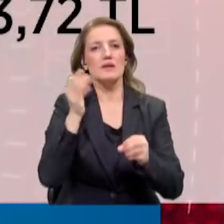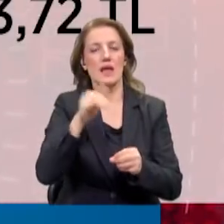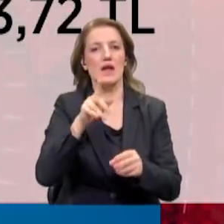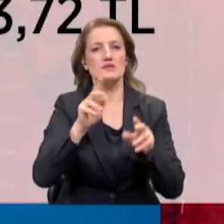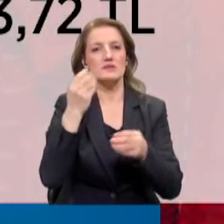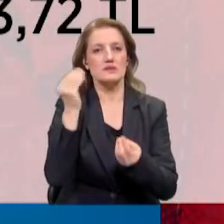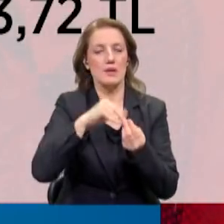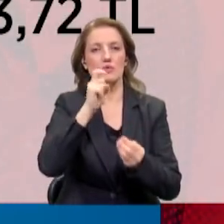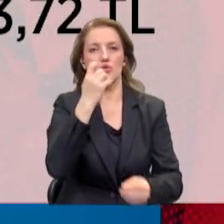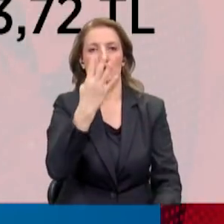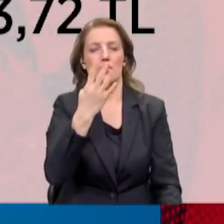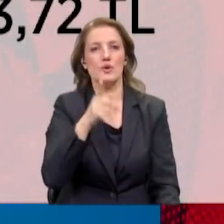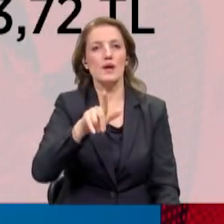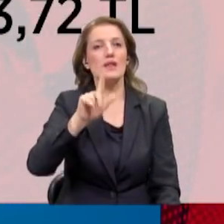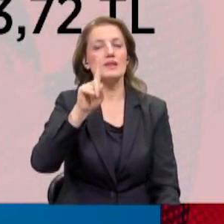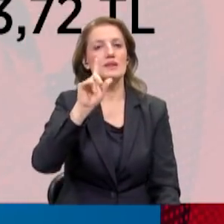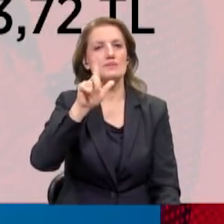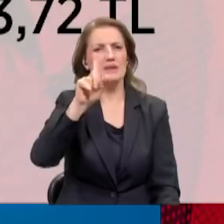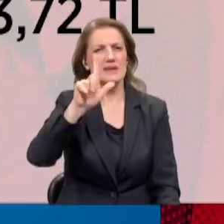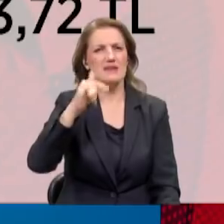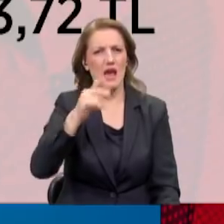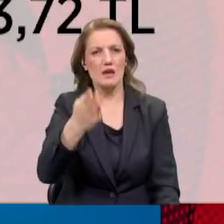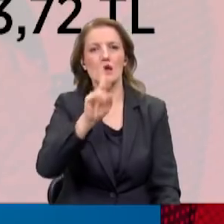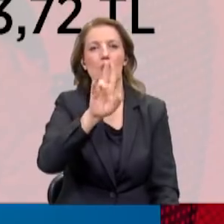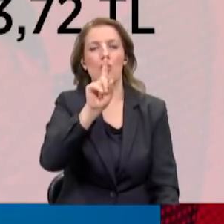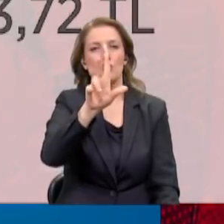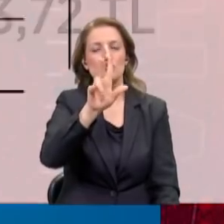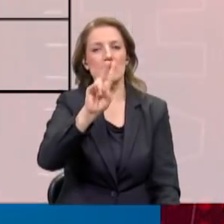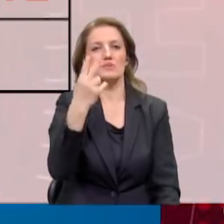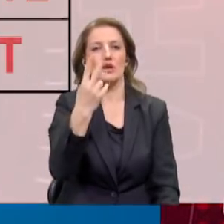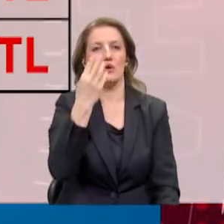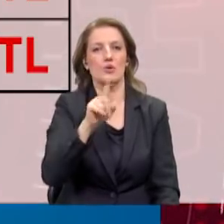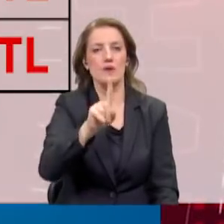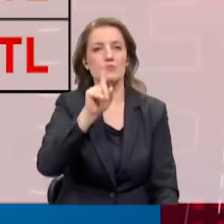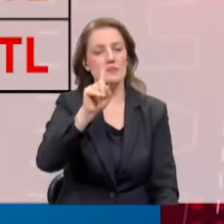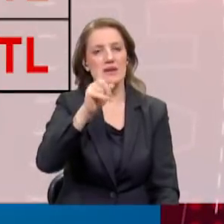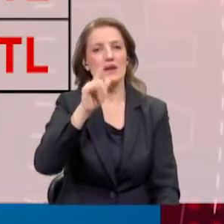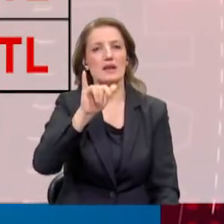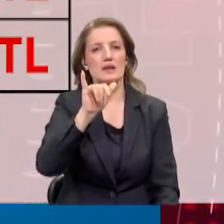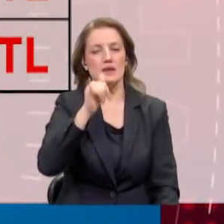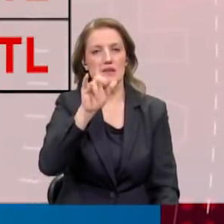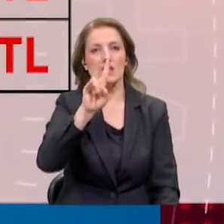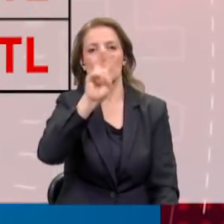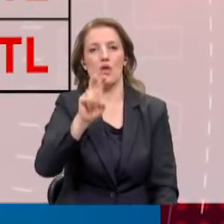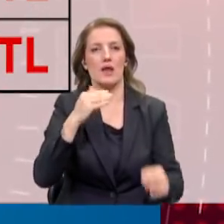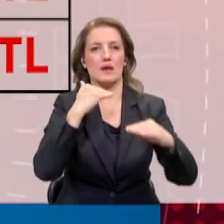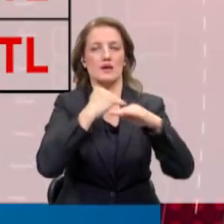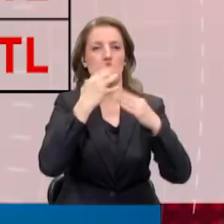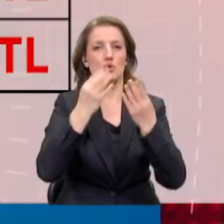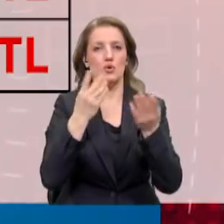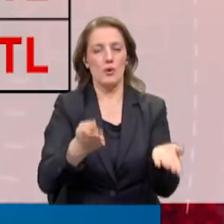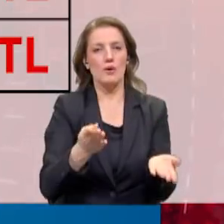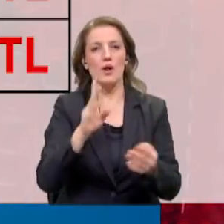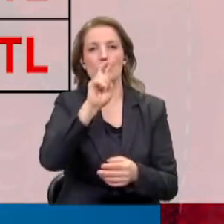zamsa 94 kuruş. Litresi 13 lira 72 kuruşa çıktı. 1 litre akaryakıt 1 dolara denk geliyor artık.